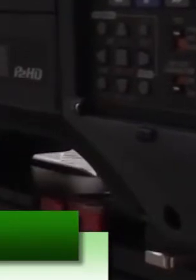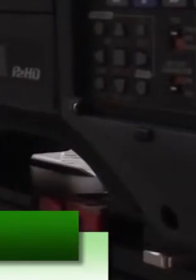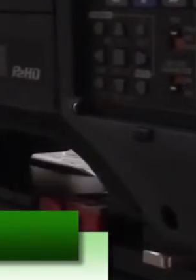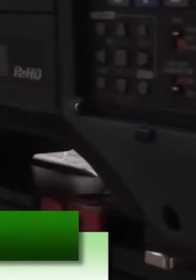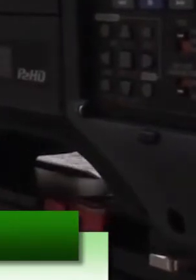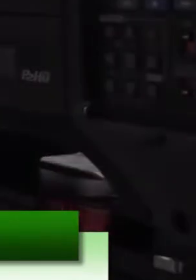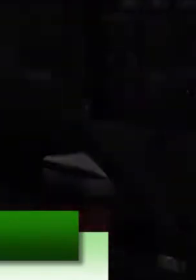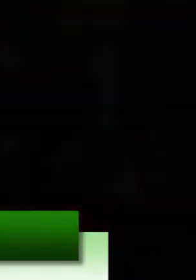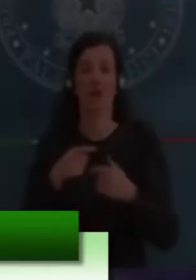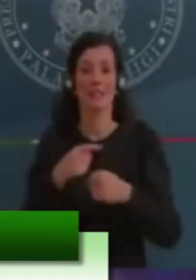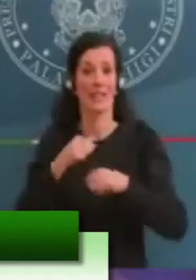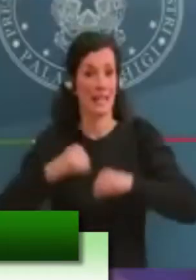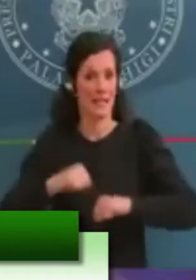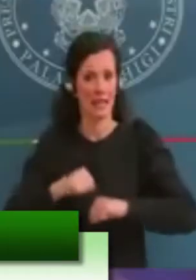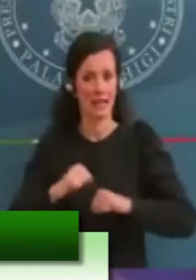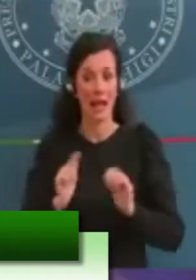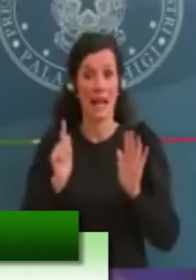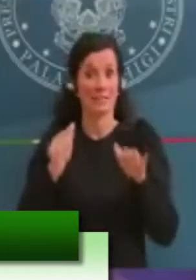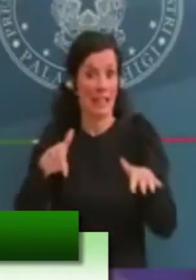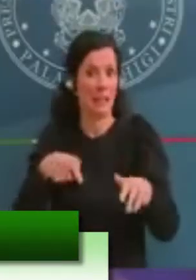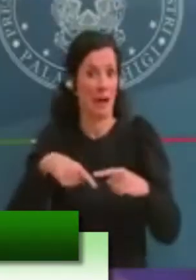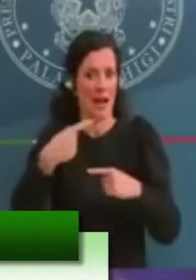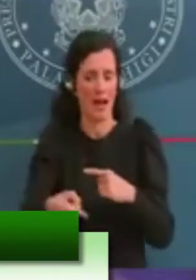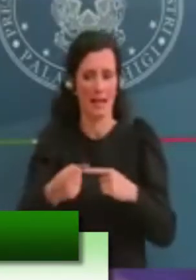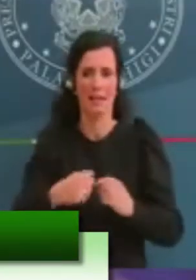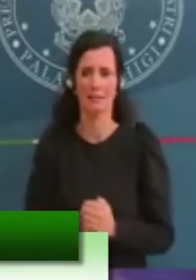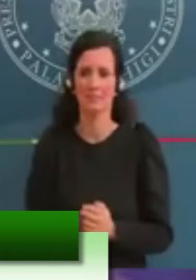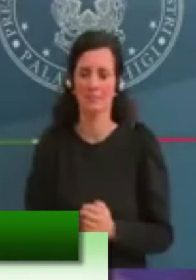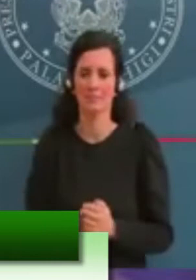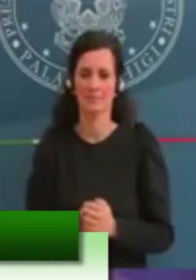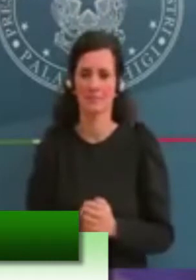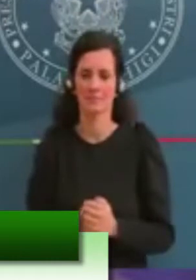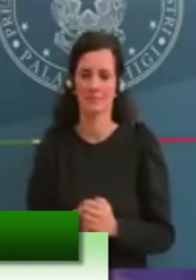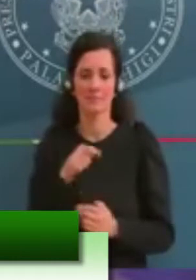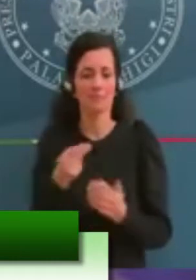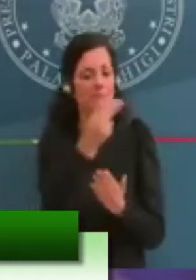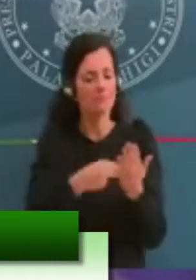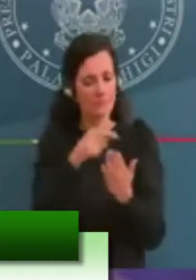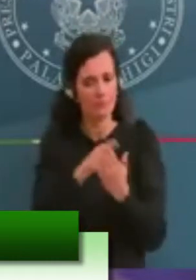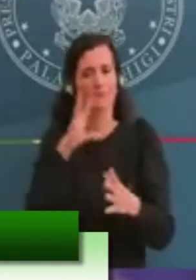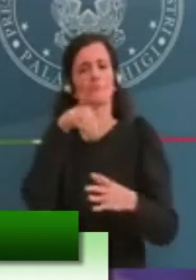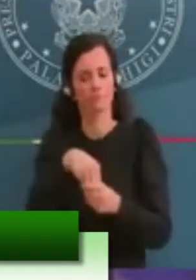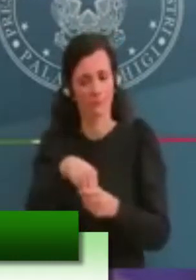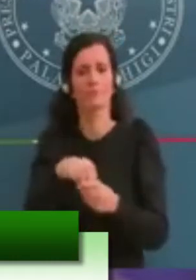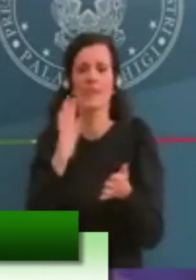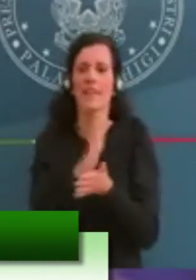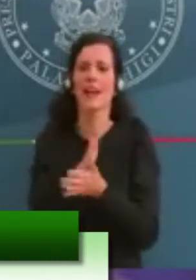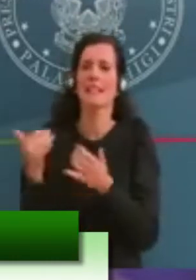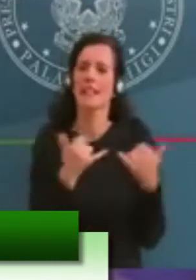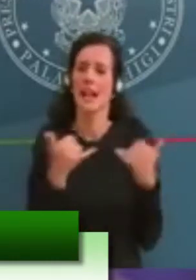al 15 gennaio continueremo ad applicare il sistema che prevede le regioni colorate